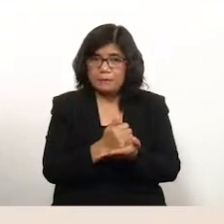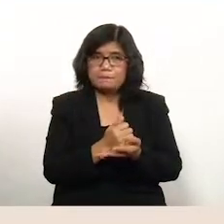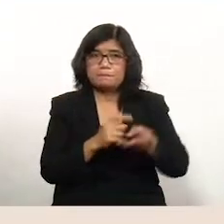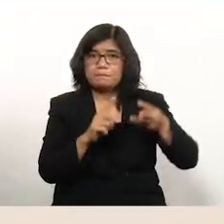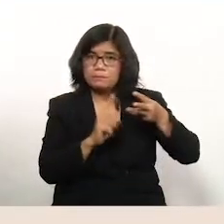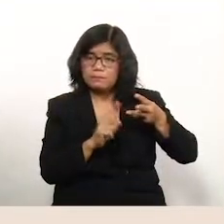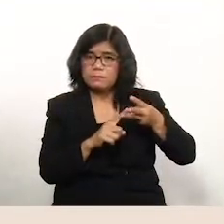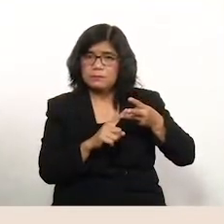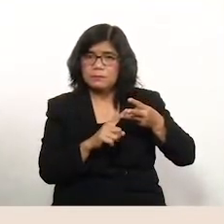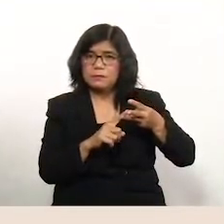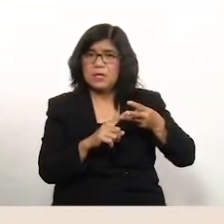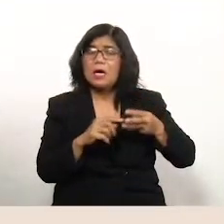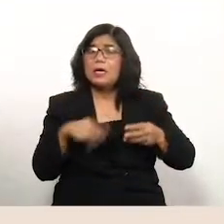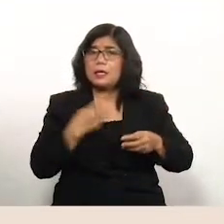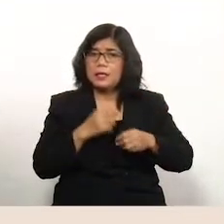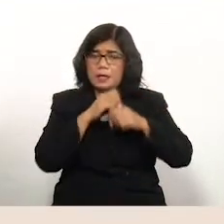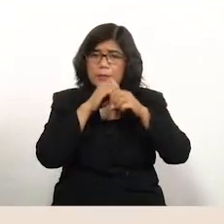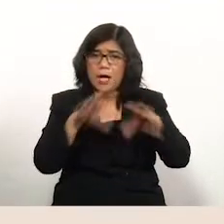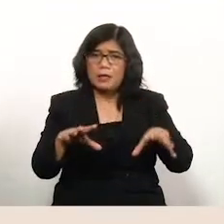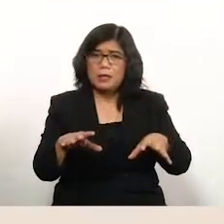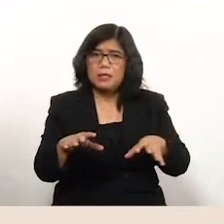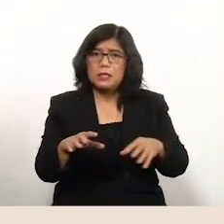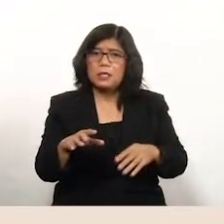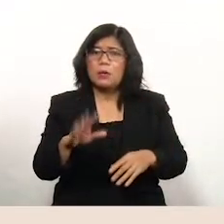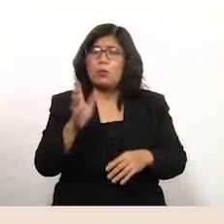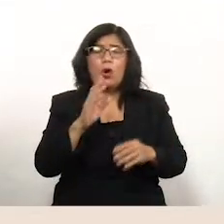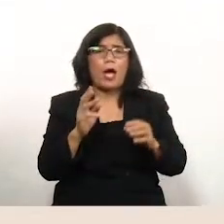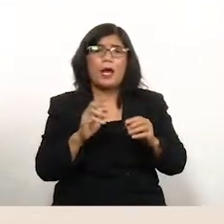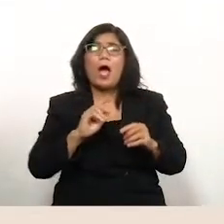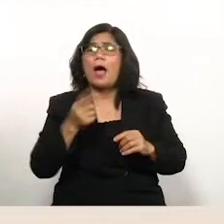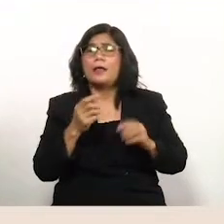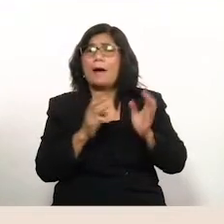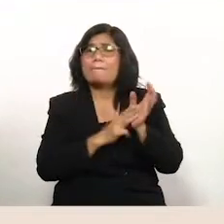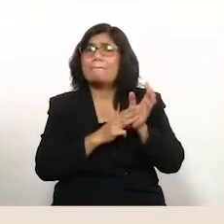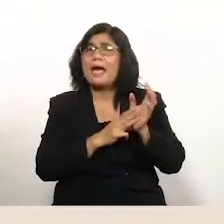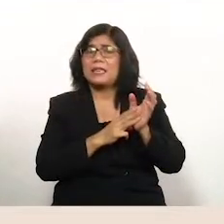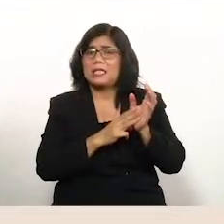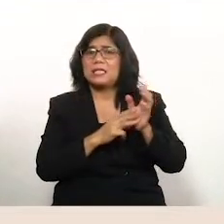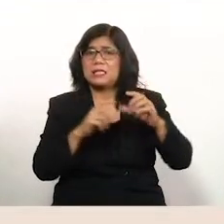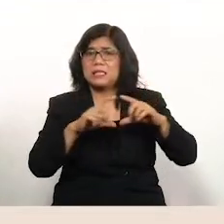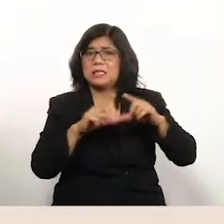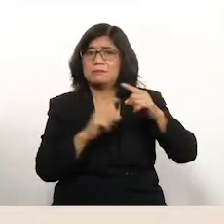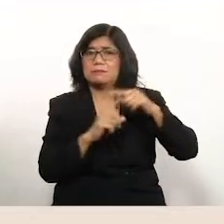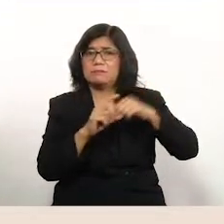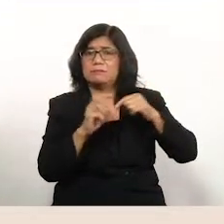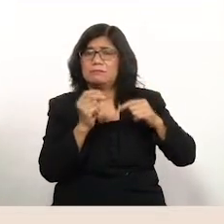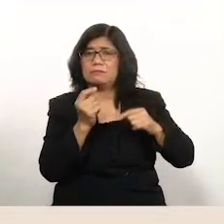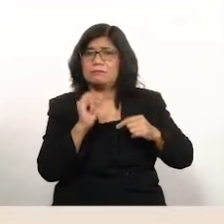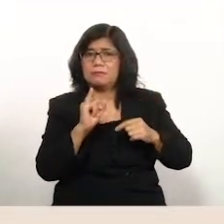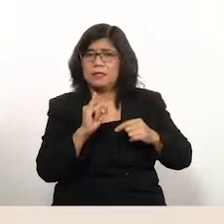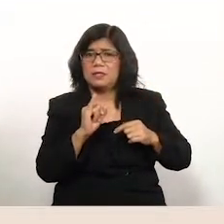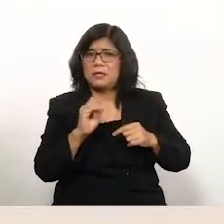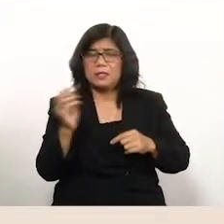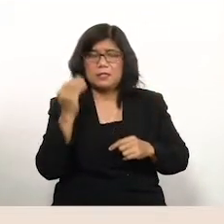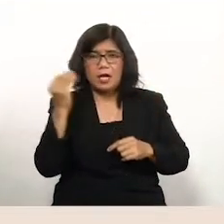Hai yang benar kita lah orang diberkati Hai berkat warnanya sifatnya materi namun mati juga bagian dari berkat Sara Ungu yang ketika